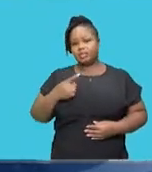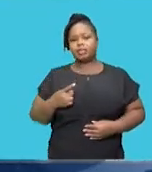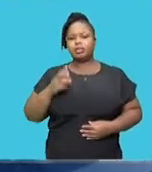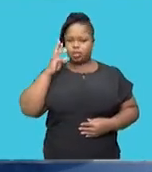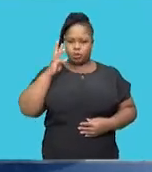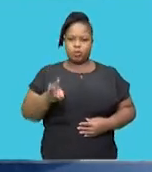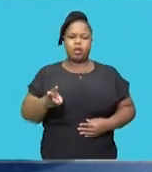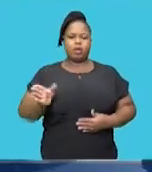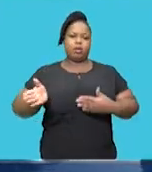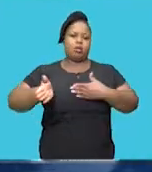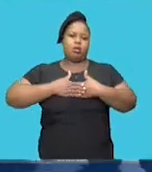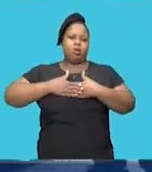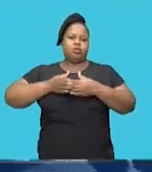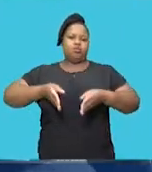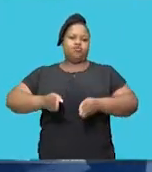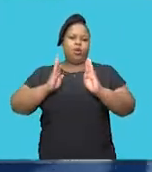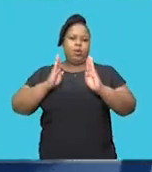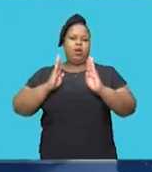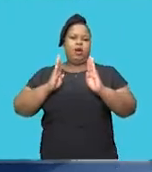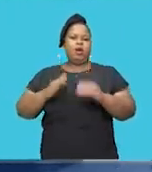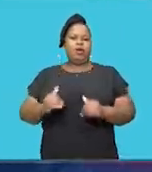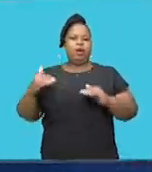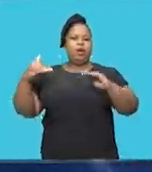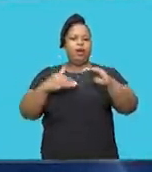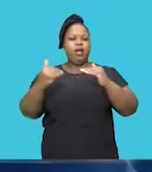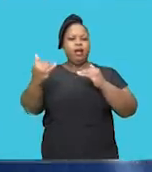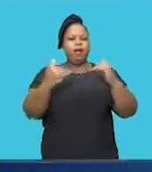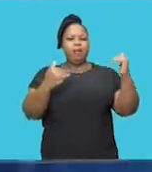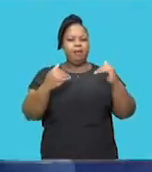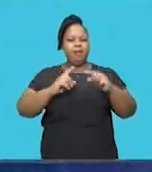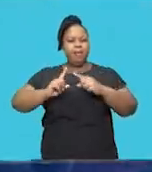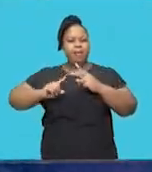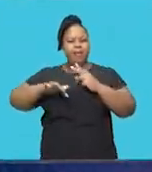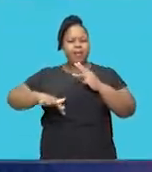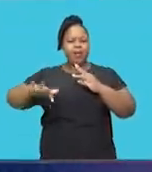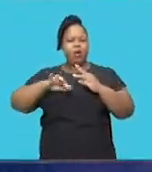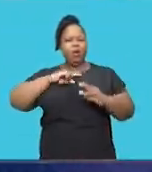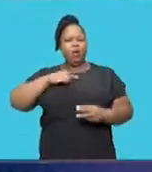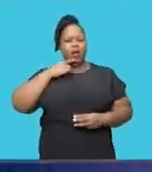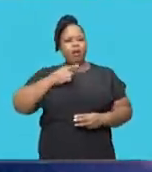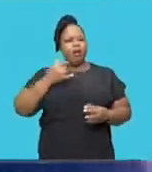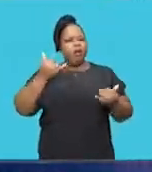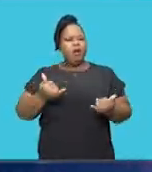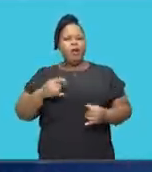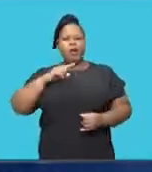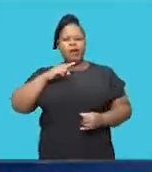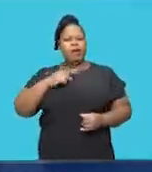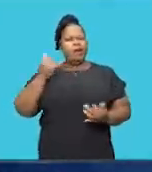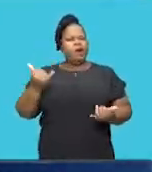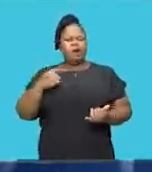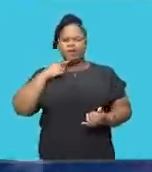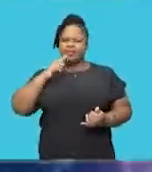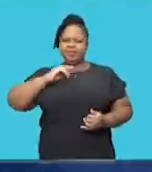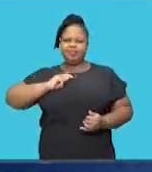ngelithi baza kuvala mba kulanginqi besithi eli linyathelo labo lokuqaqambisa amazwi